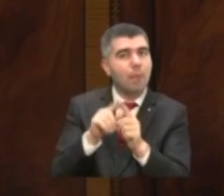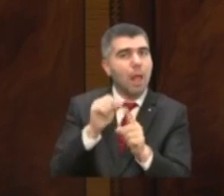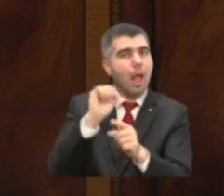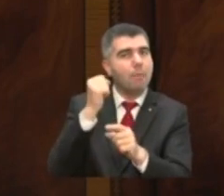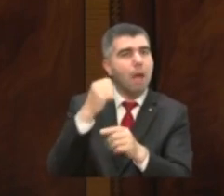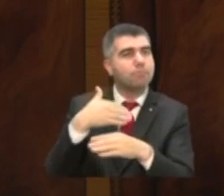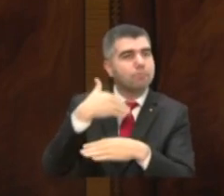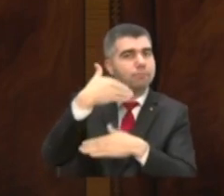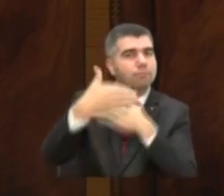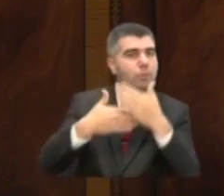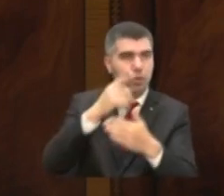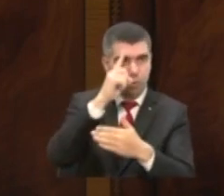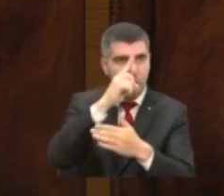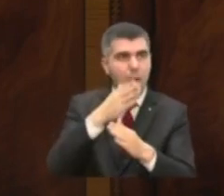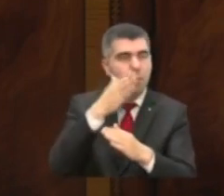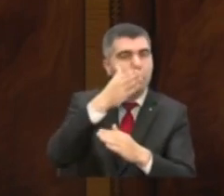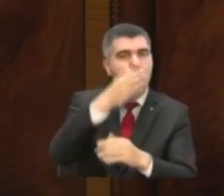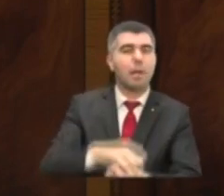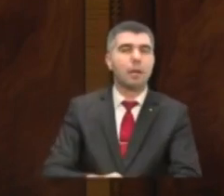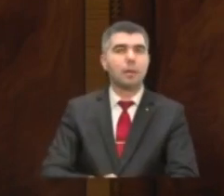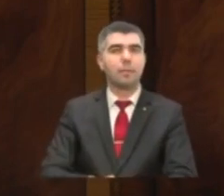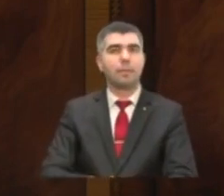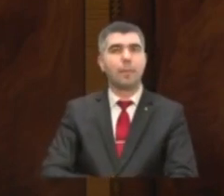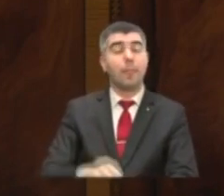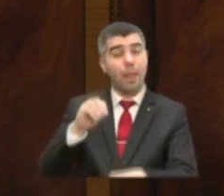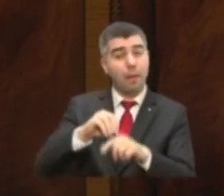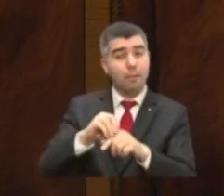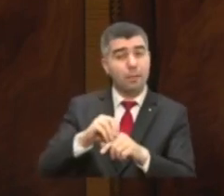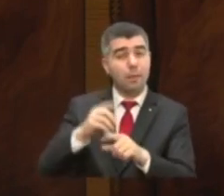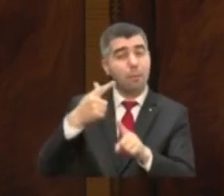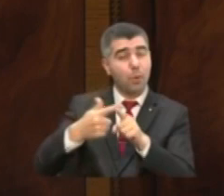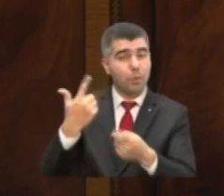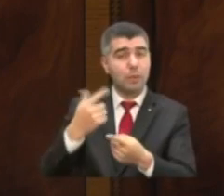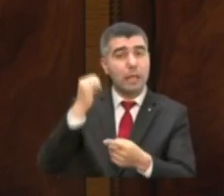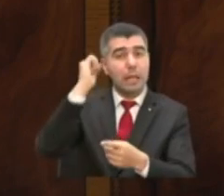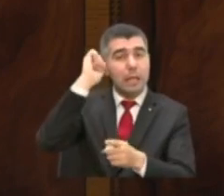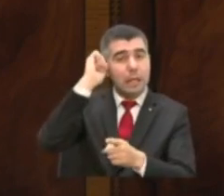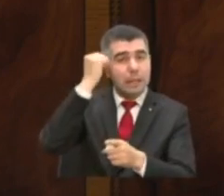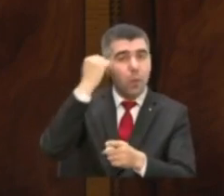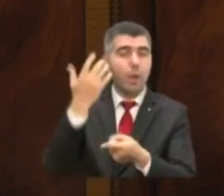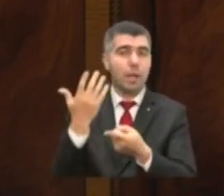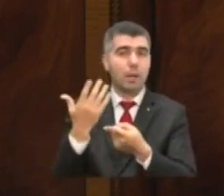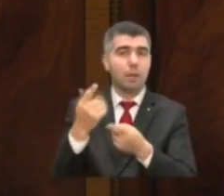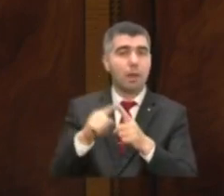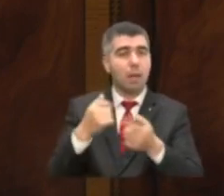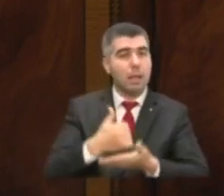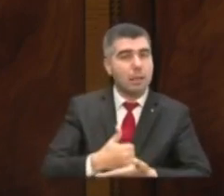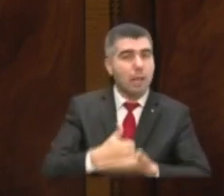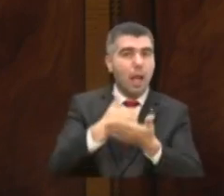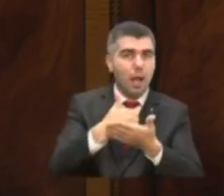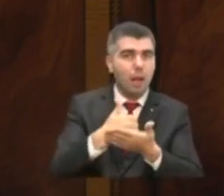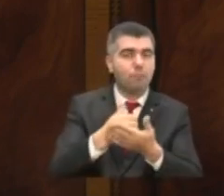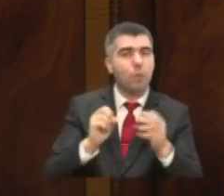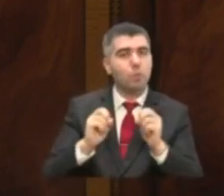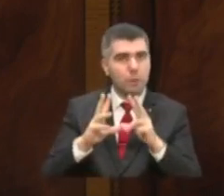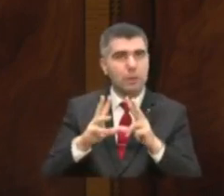المقبله. اذا هذه القضيه خصنا، وايضا التكوين المهني، التكوين المهني الان كاين دعم ديال التكوين المهني، لان احنا